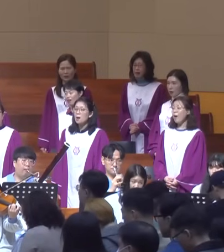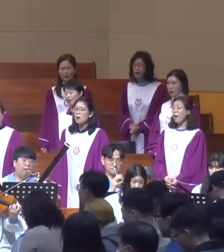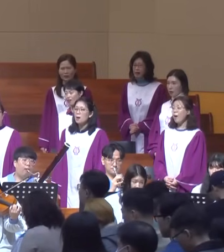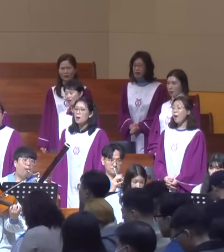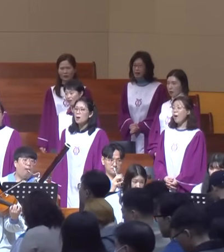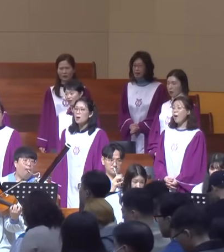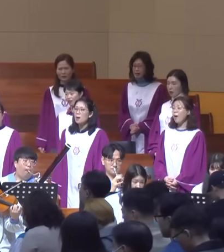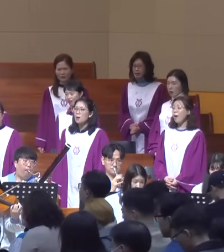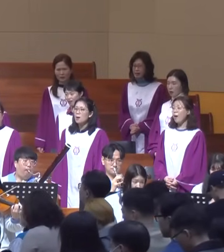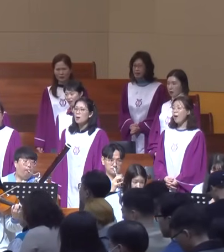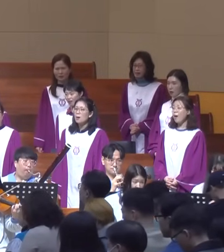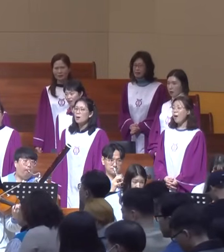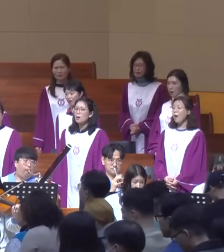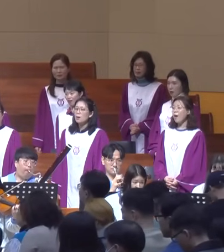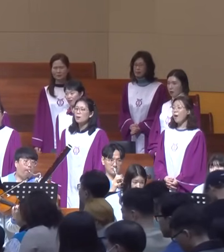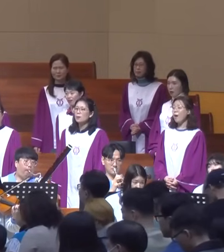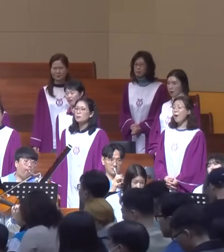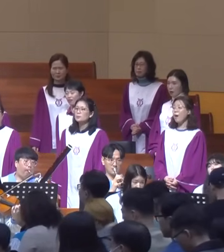amen